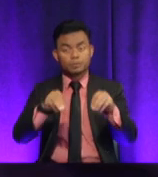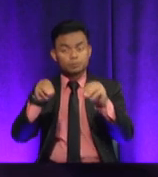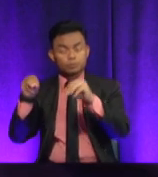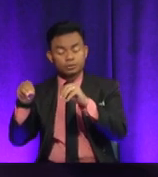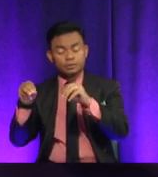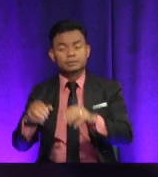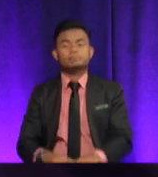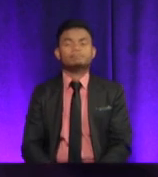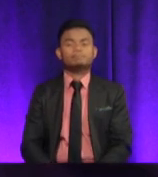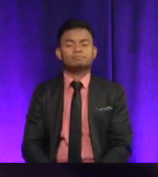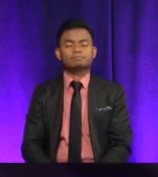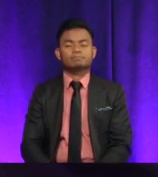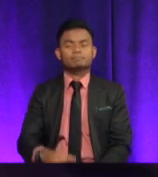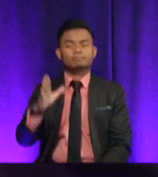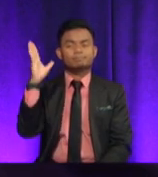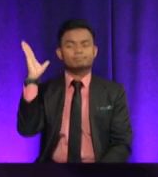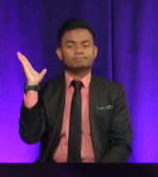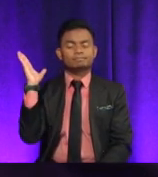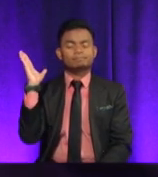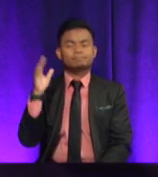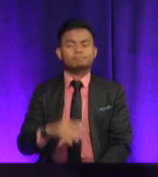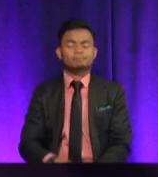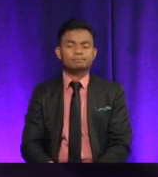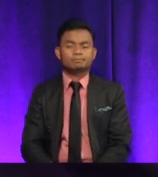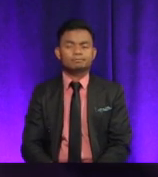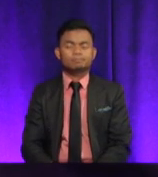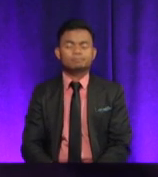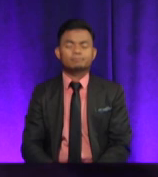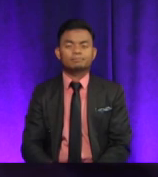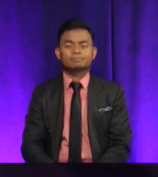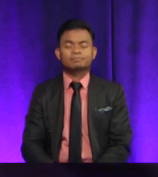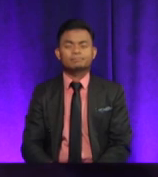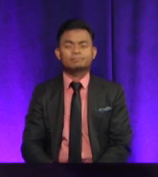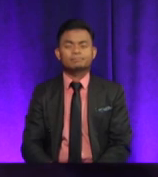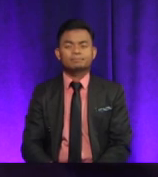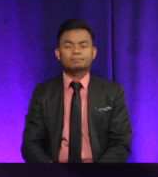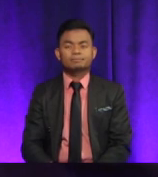Nick buttersha hai oke kemudian kita ada